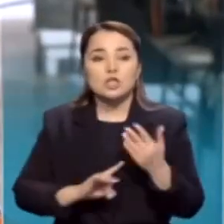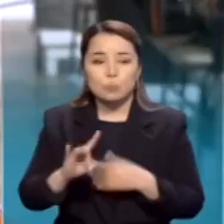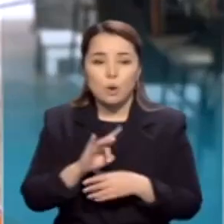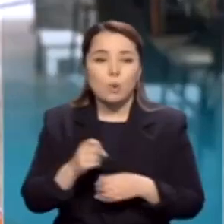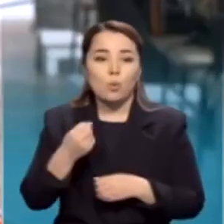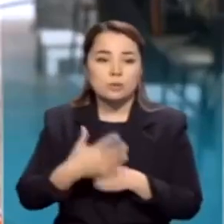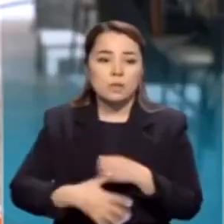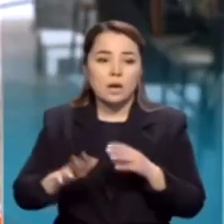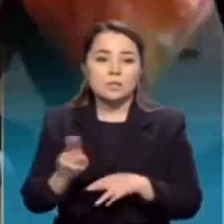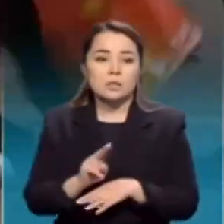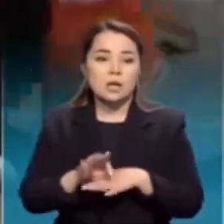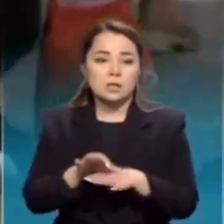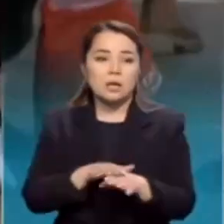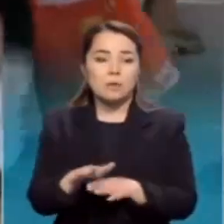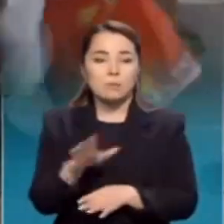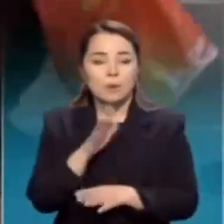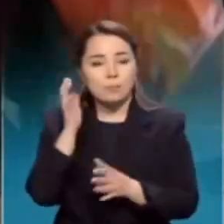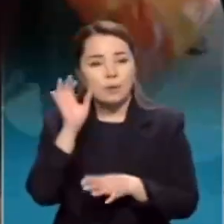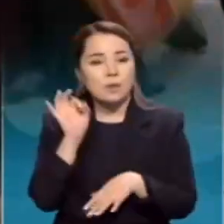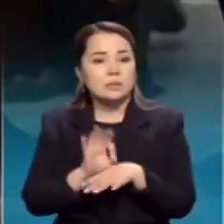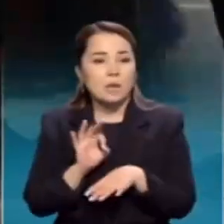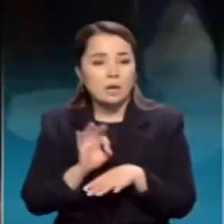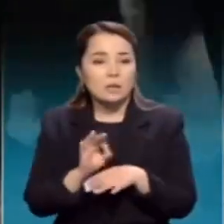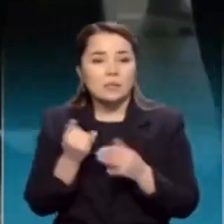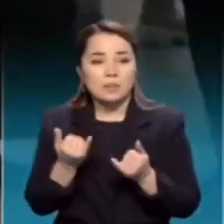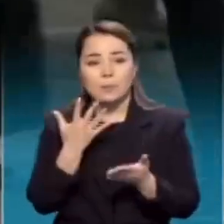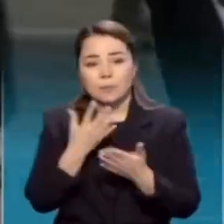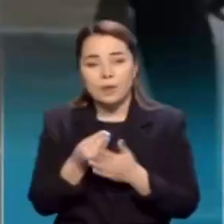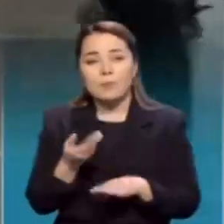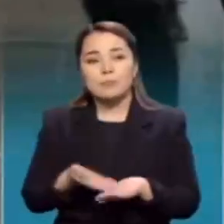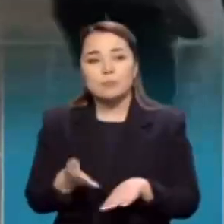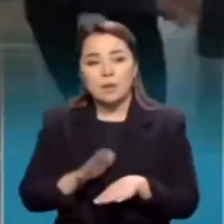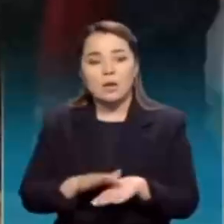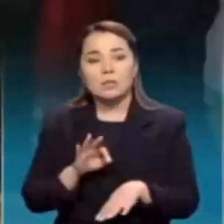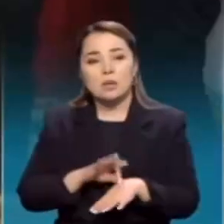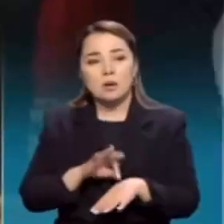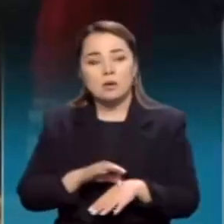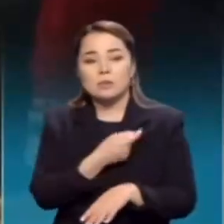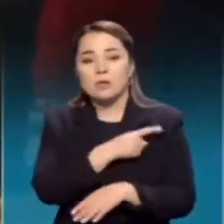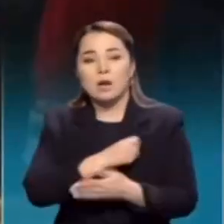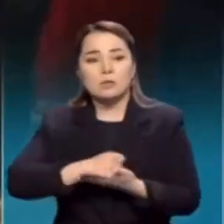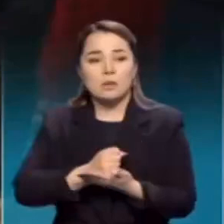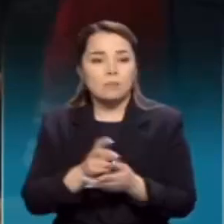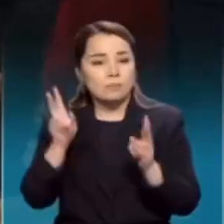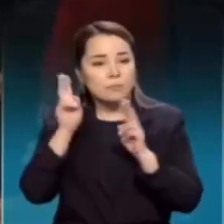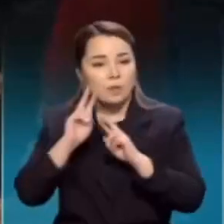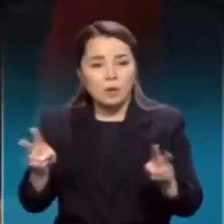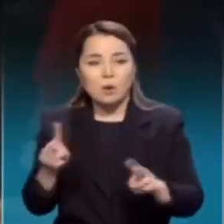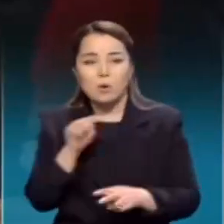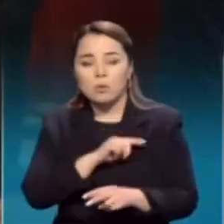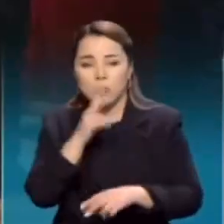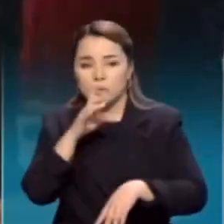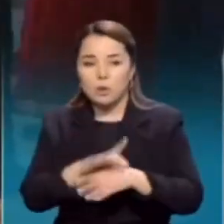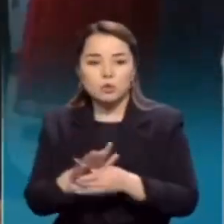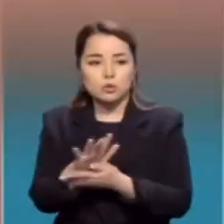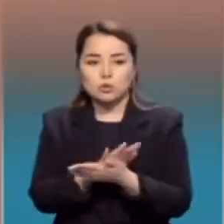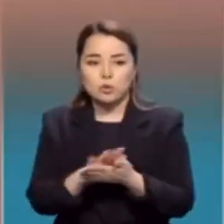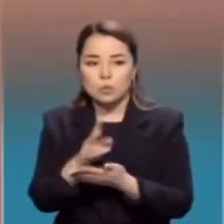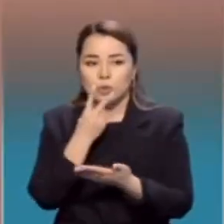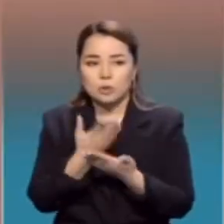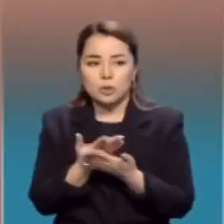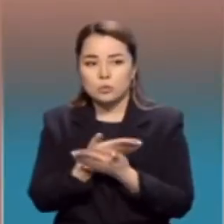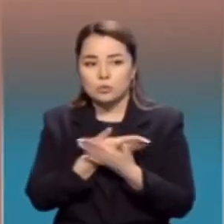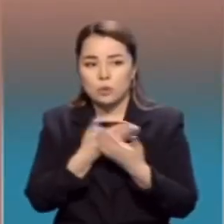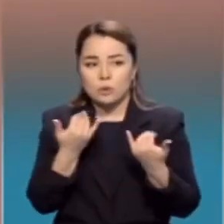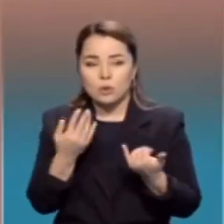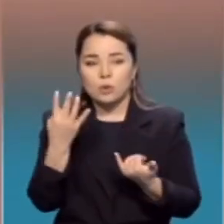республикалық орталықтарда емделген. Ал мектеп басшылығы баланың ауыр диагнозы бары білмеген, ешқашан оғаш мінез байқамағанын айтады.